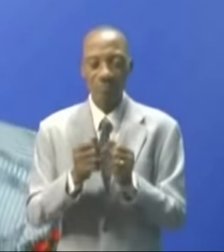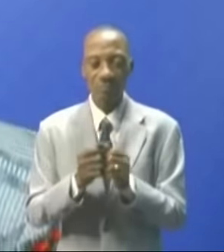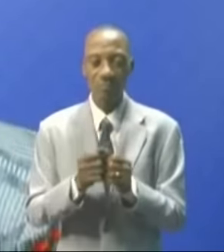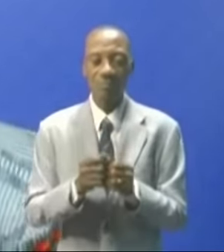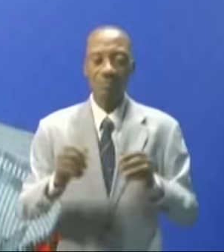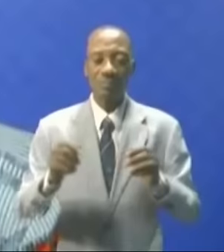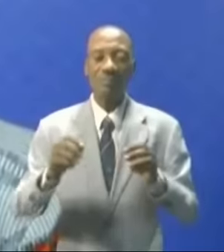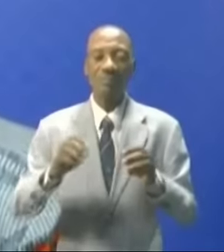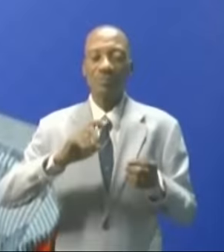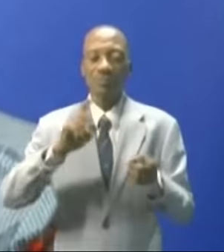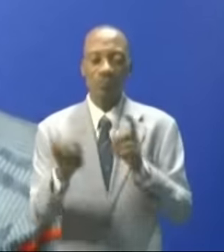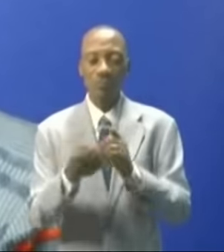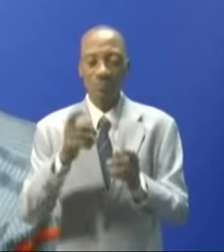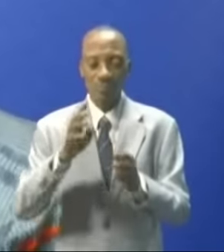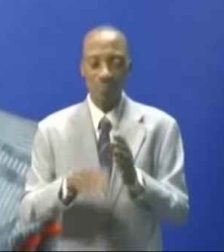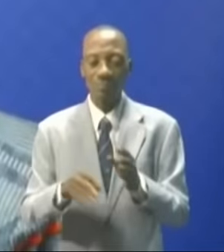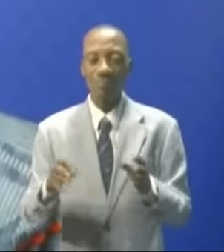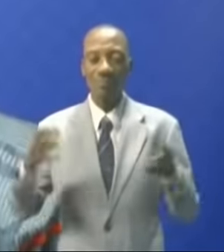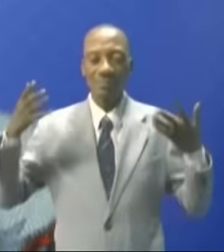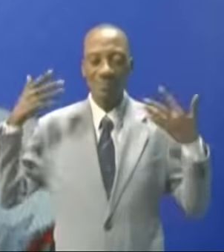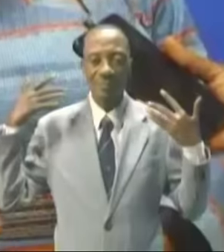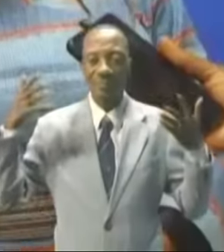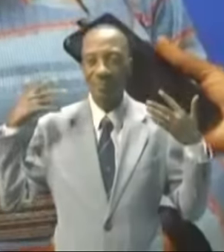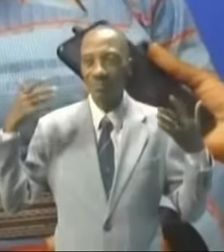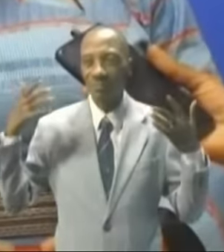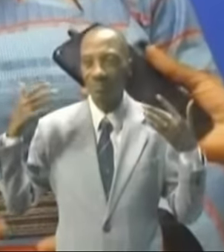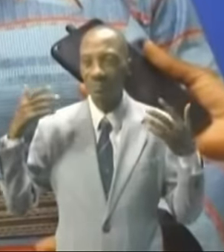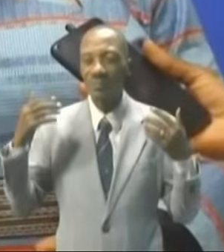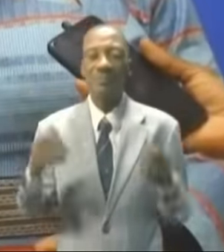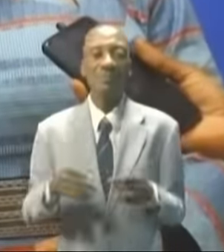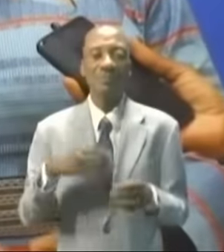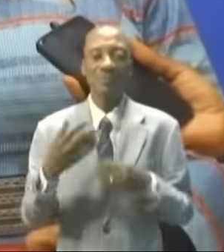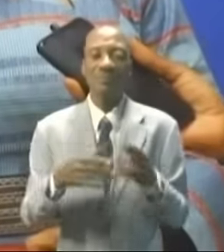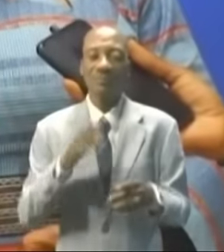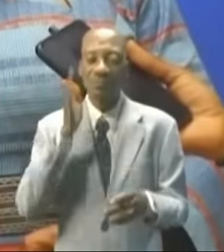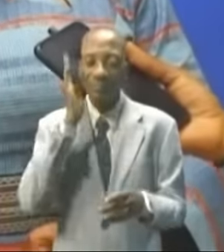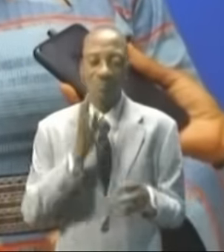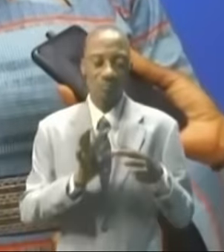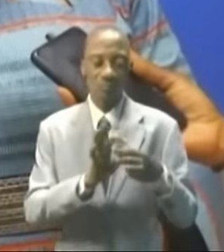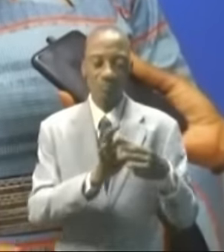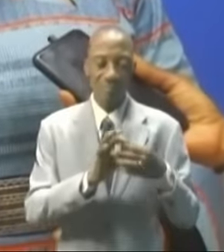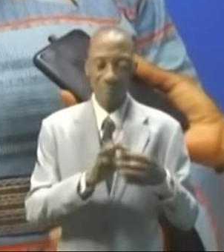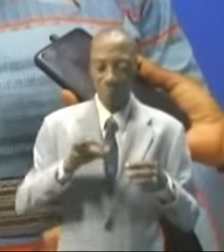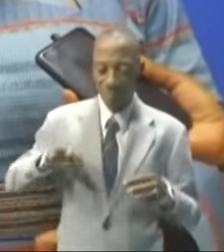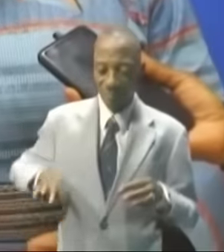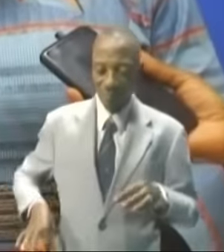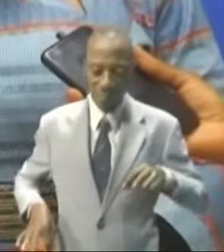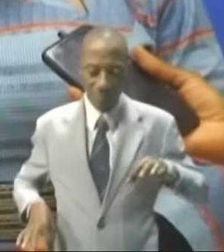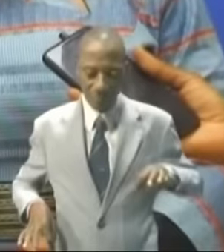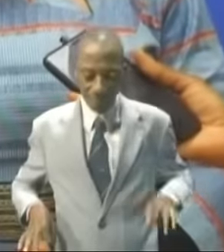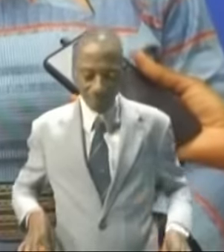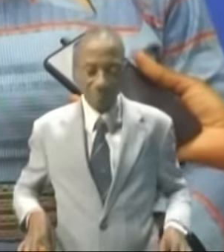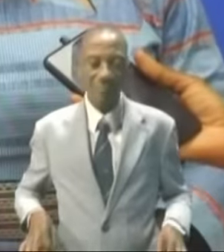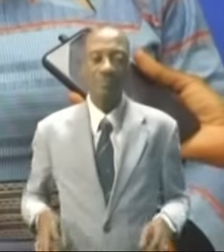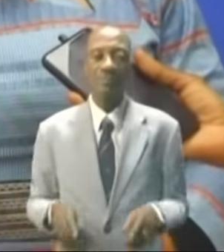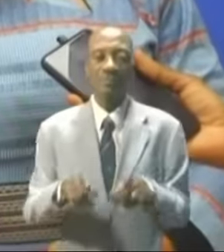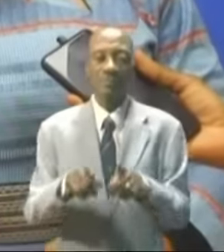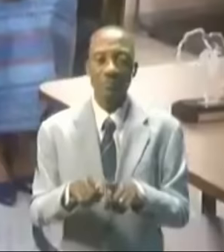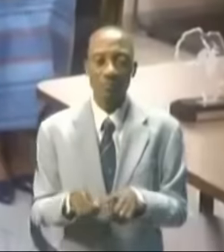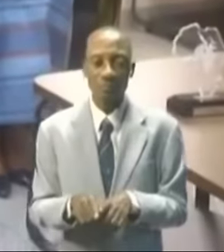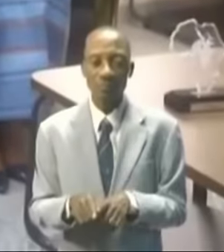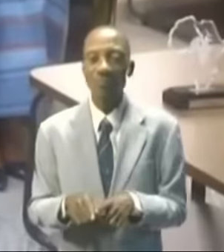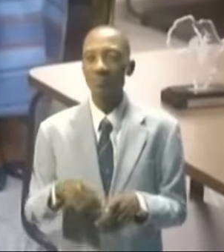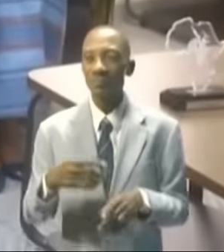d'appliquer les objectifs du développement durable vers un partenariat gagnant-gagnant et aussi la compassion de services rendus de